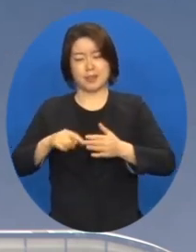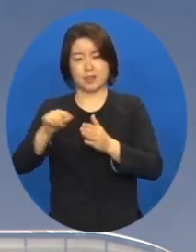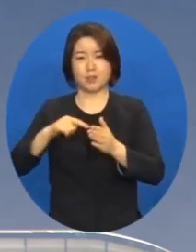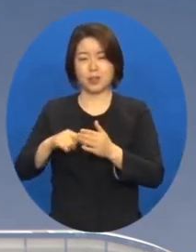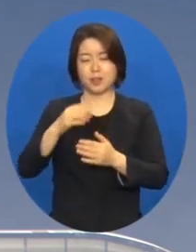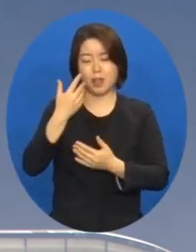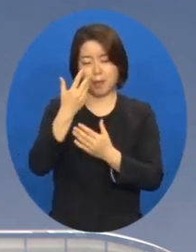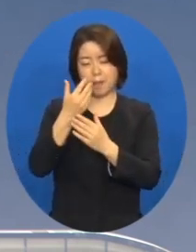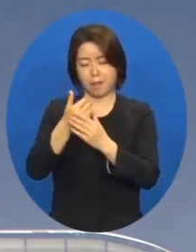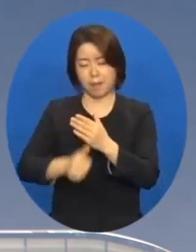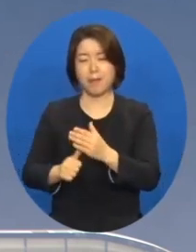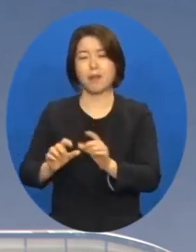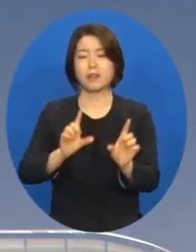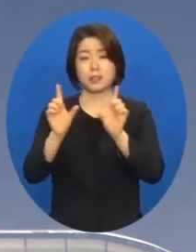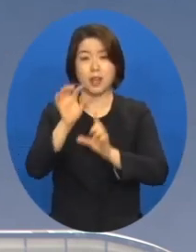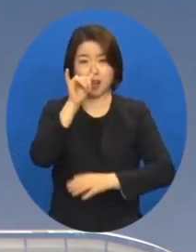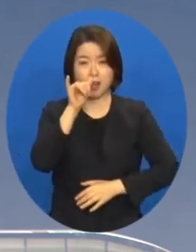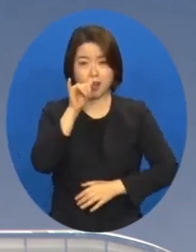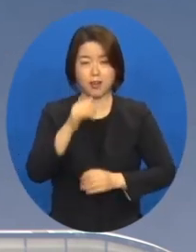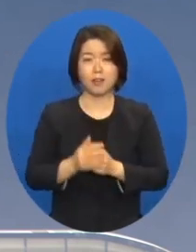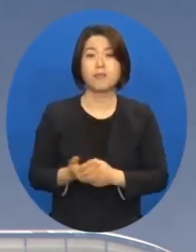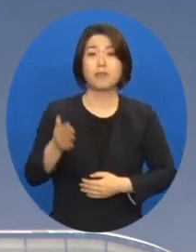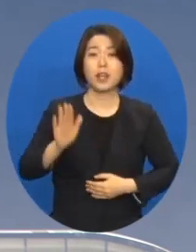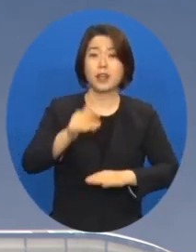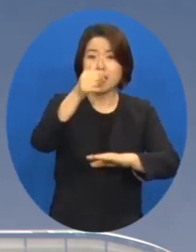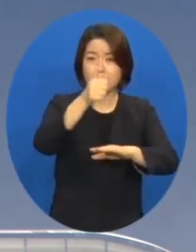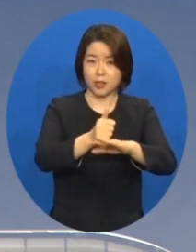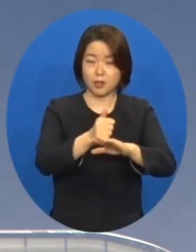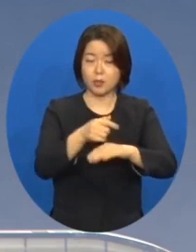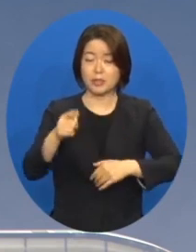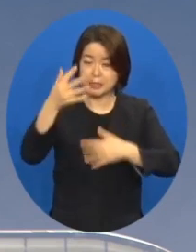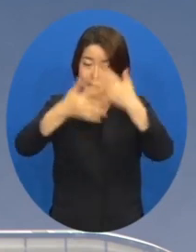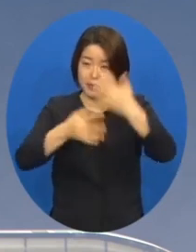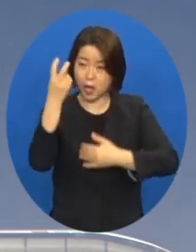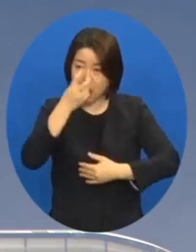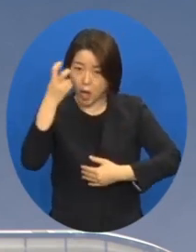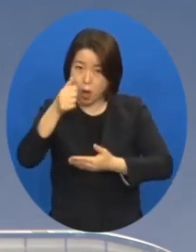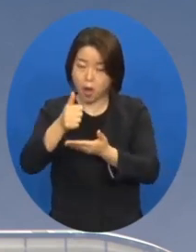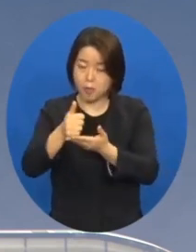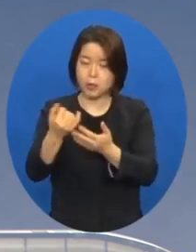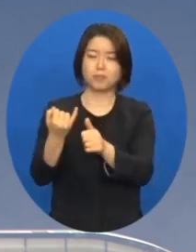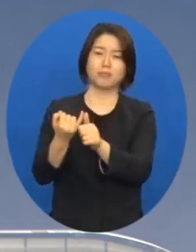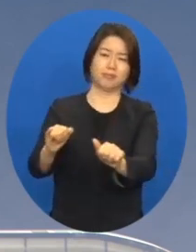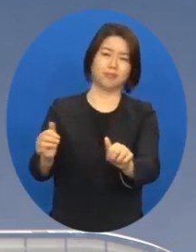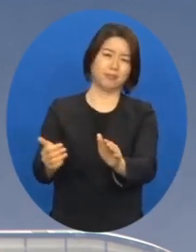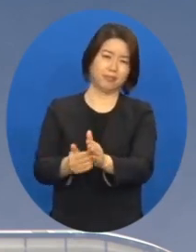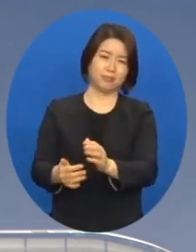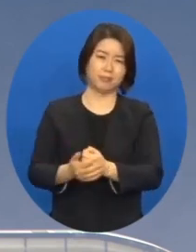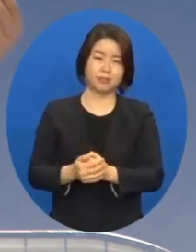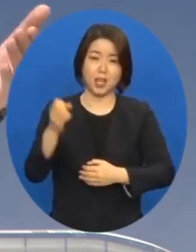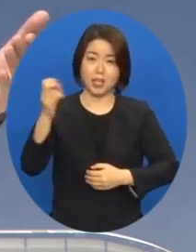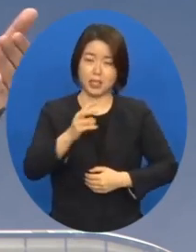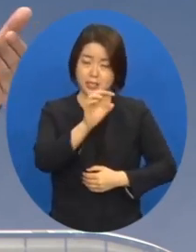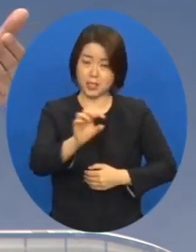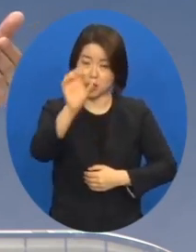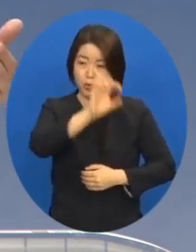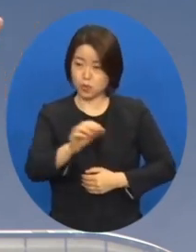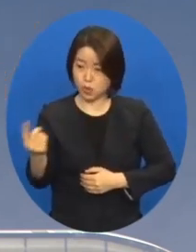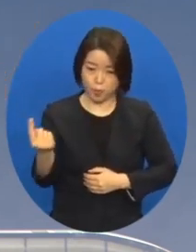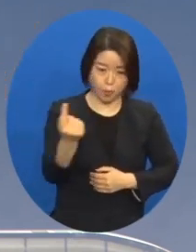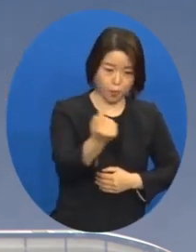빠져 살았습니다. 그러나 결국 그 영화 감독과도 이혼을 하게 됩니다. 그리고 다시 유럽으로